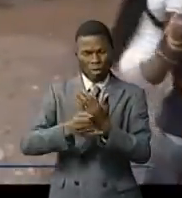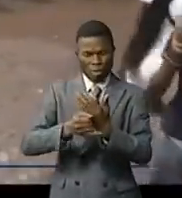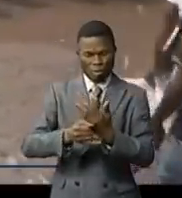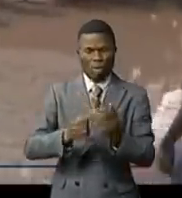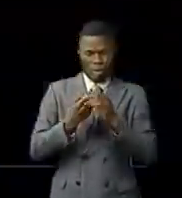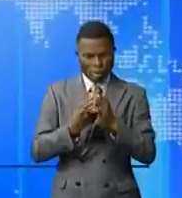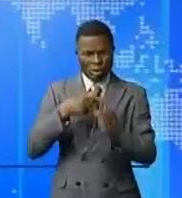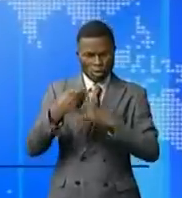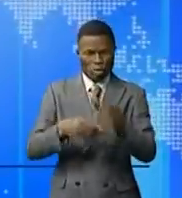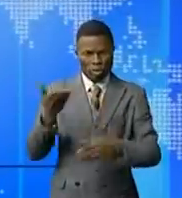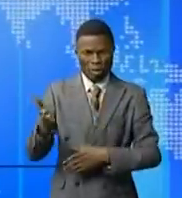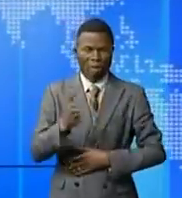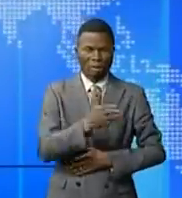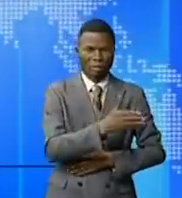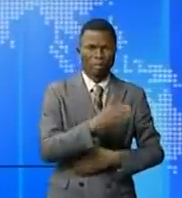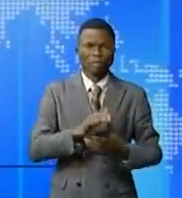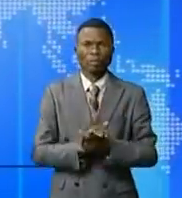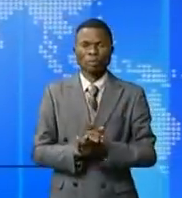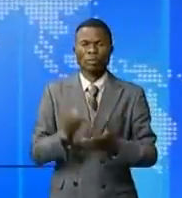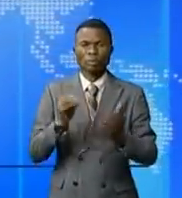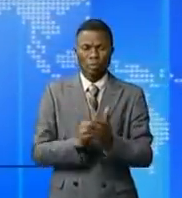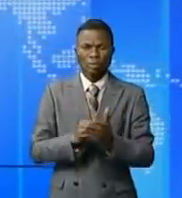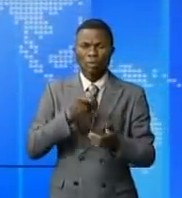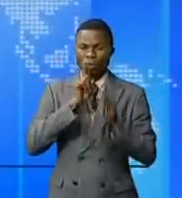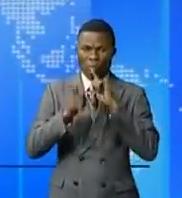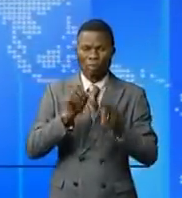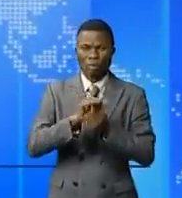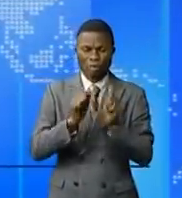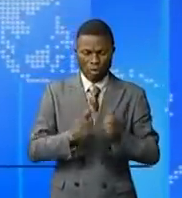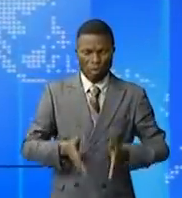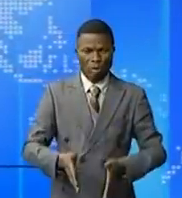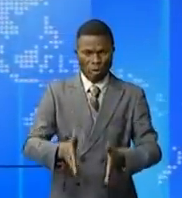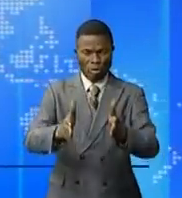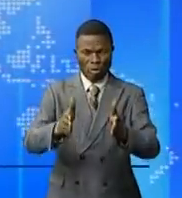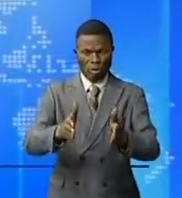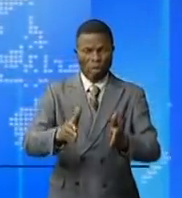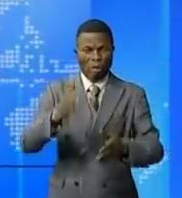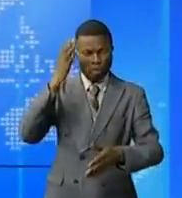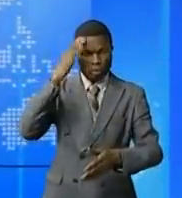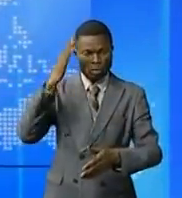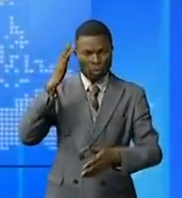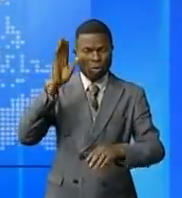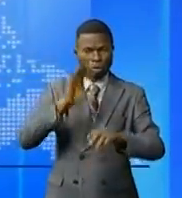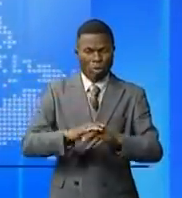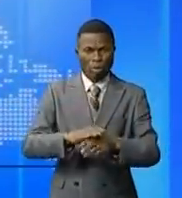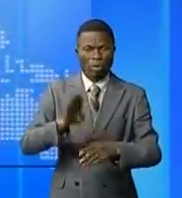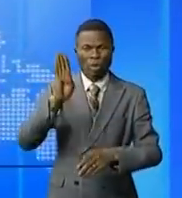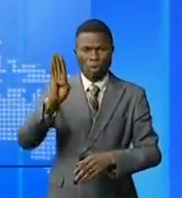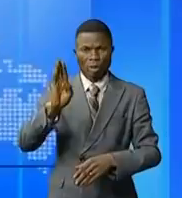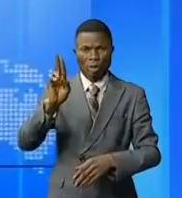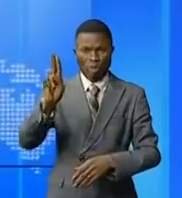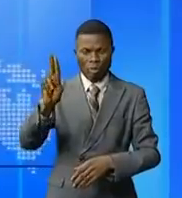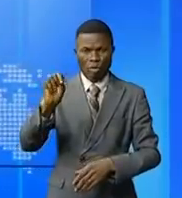d'exécution. Et puis, puisqu'on parle de route, sachez que pour atteindre Bounia à Mahagi sur